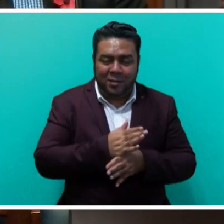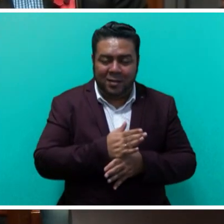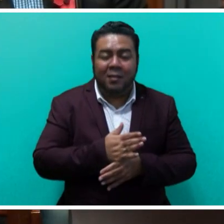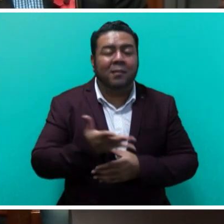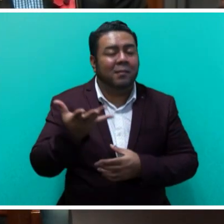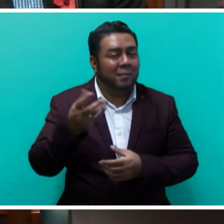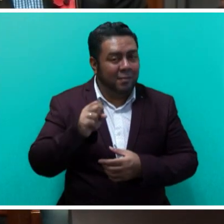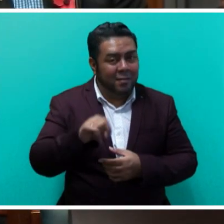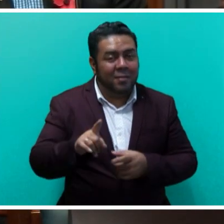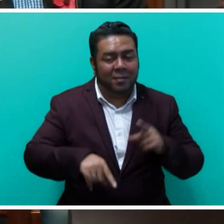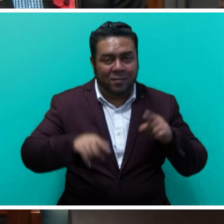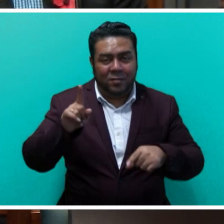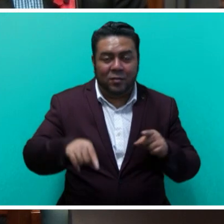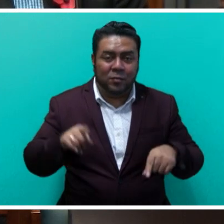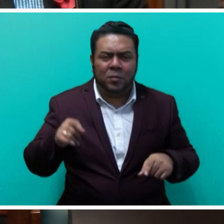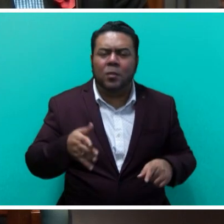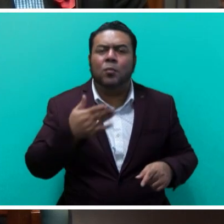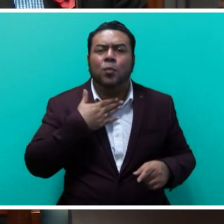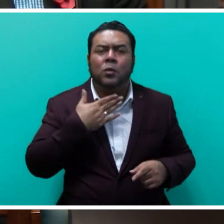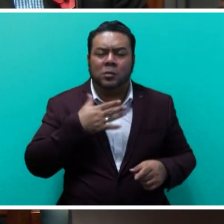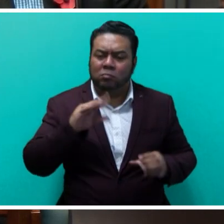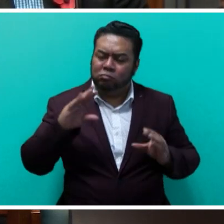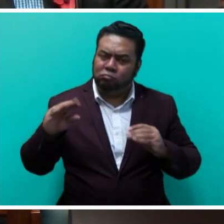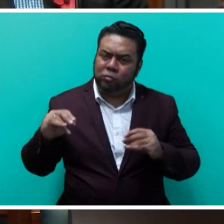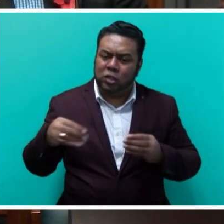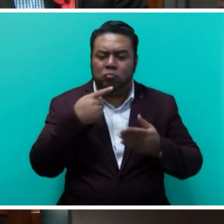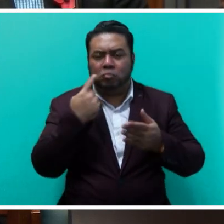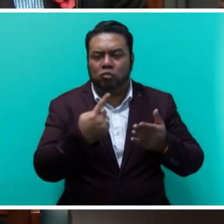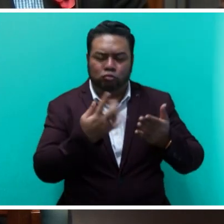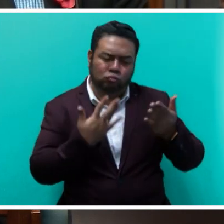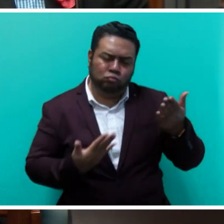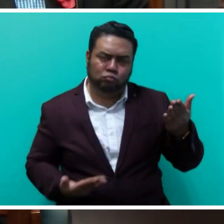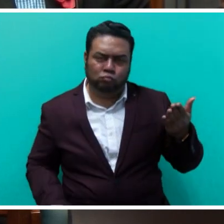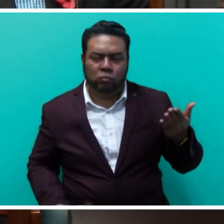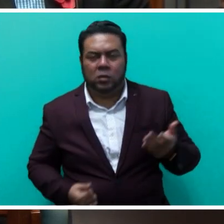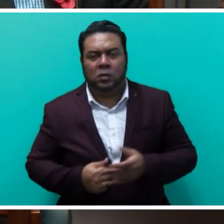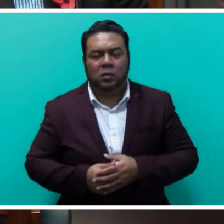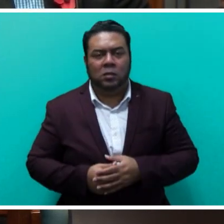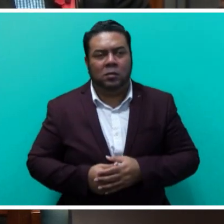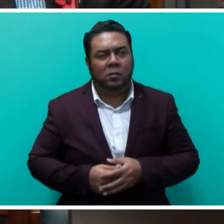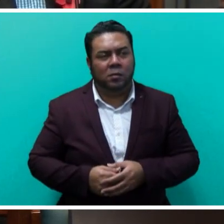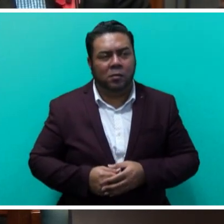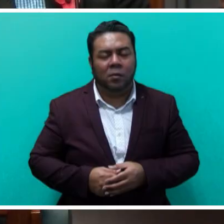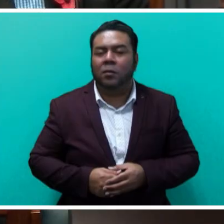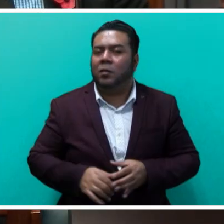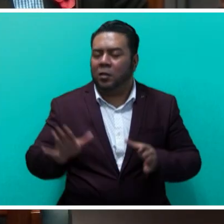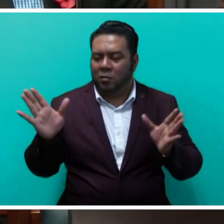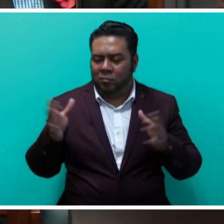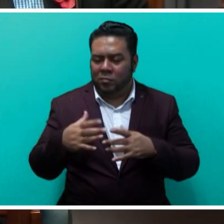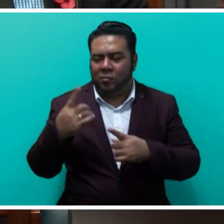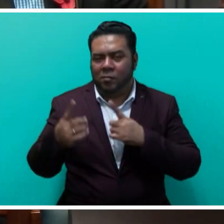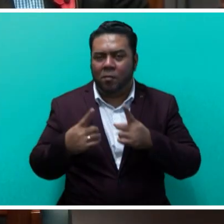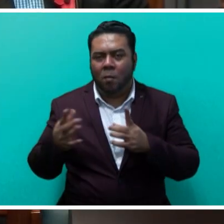ngaravi na vei CCV vosa e na songo ni ratu sukuna dei vei songo vaka e sana keina